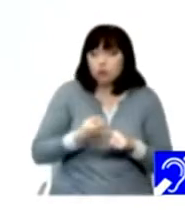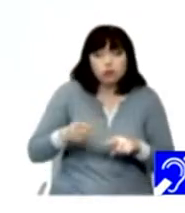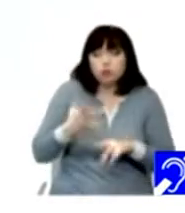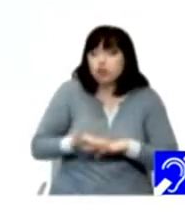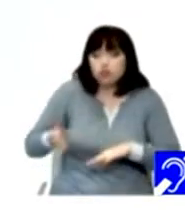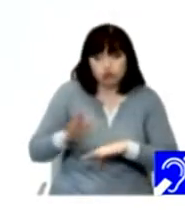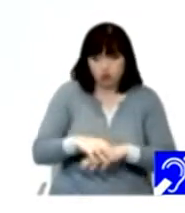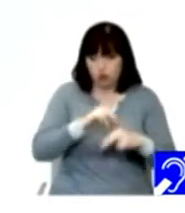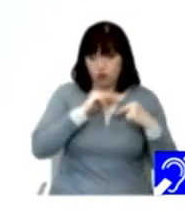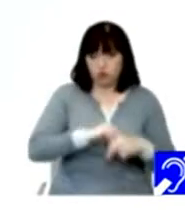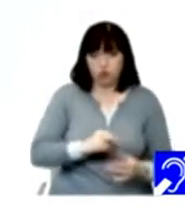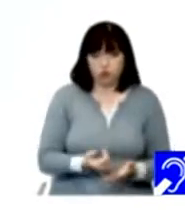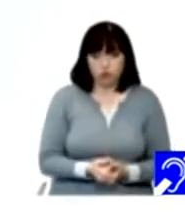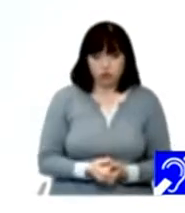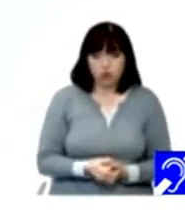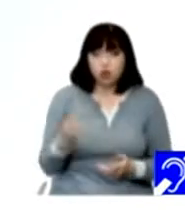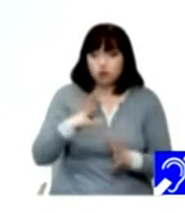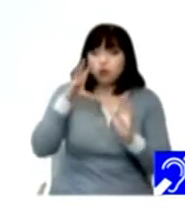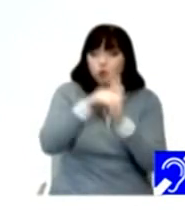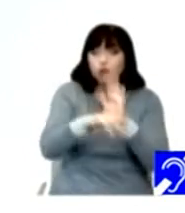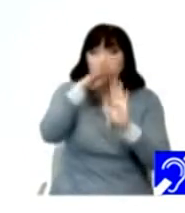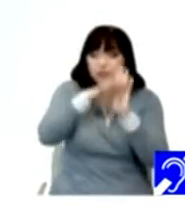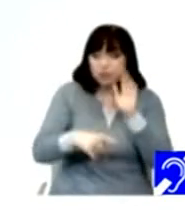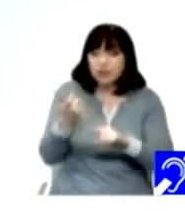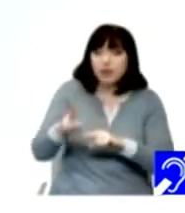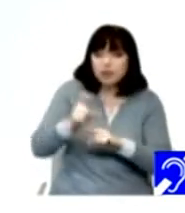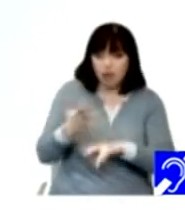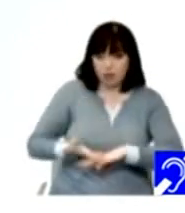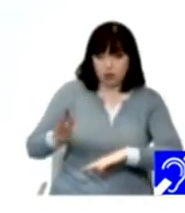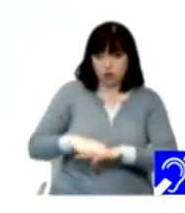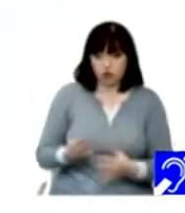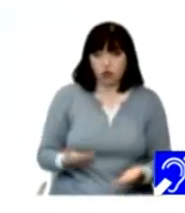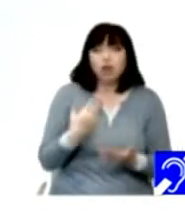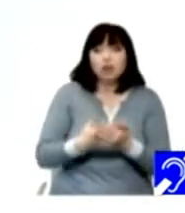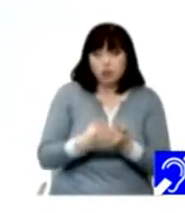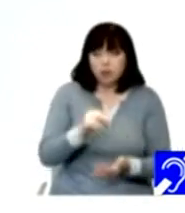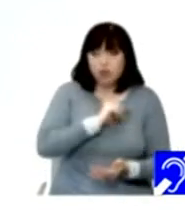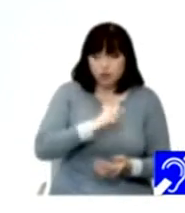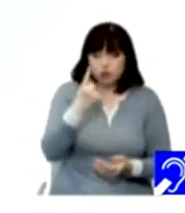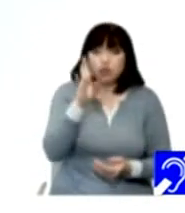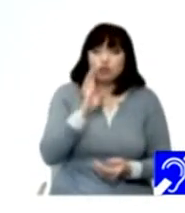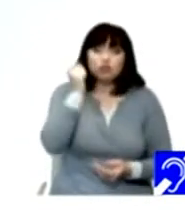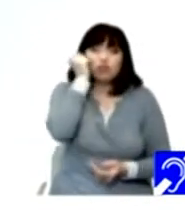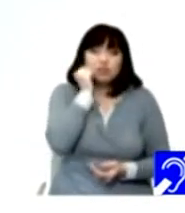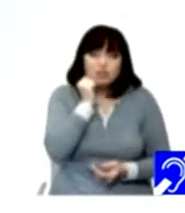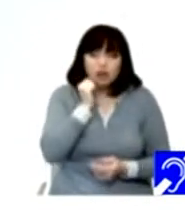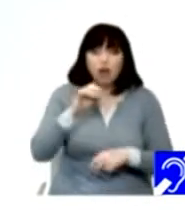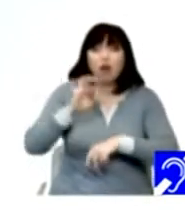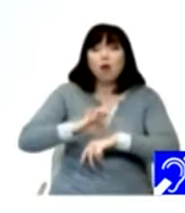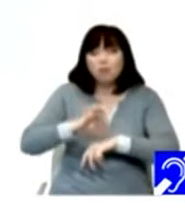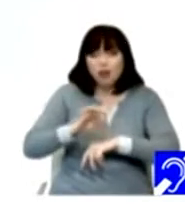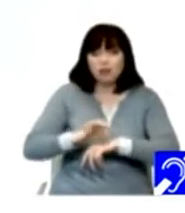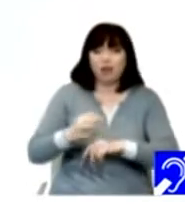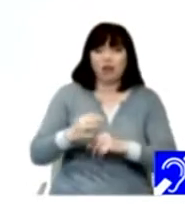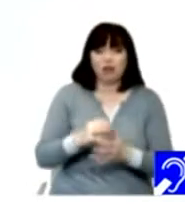înscrie în lista celor mai grele. Vă închipuiți când lucrez cu o femeie, cu o bătrână bolnavă de Alzheimer,